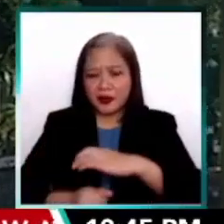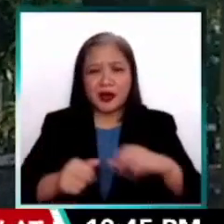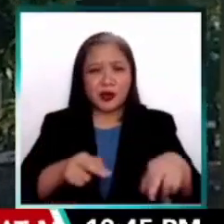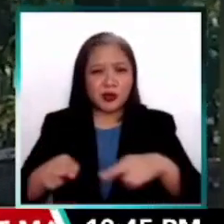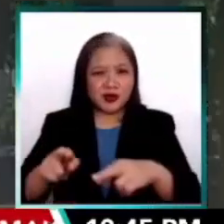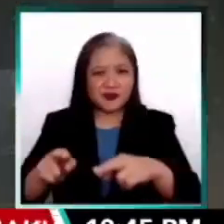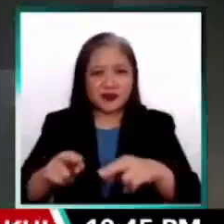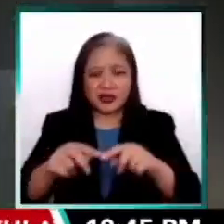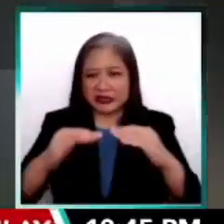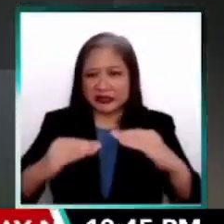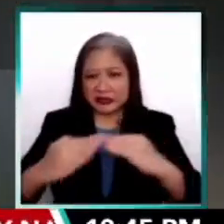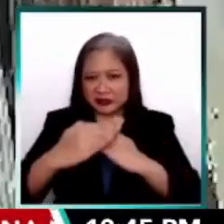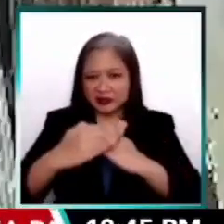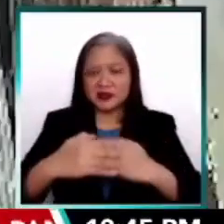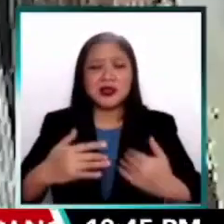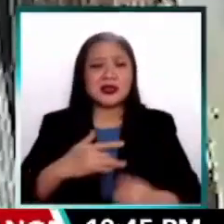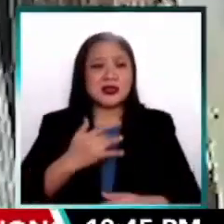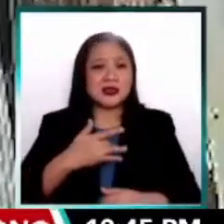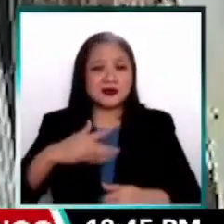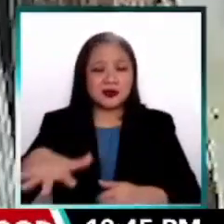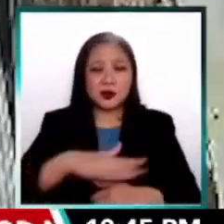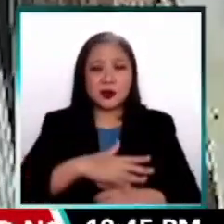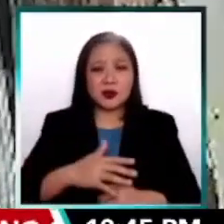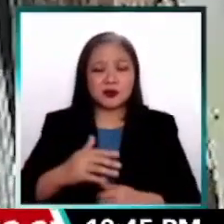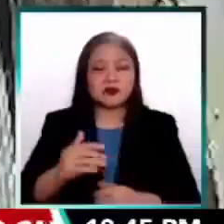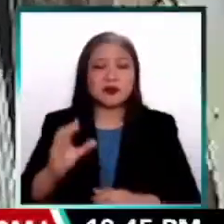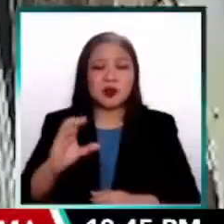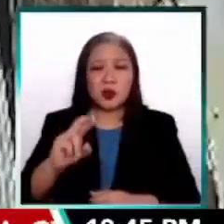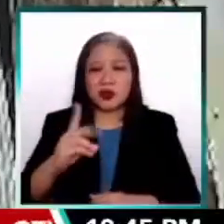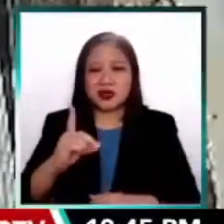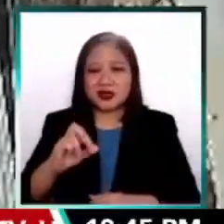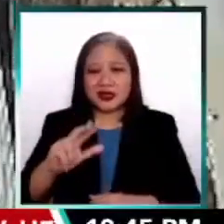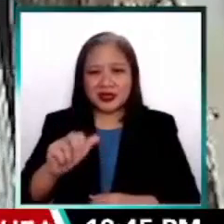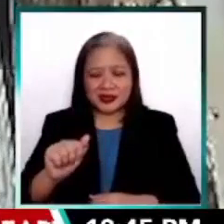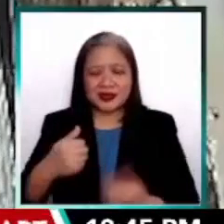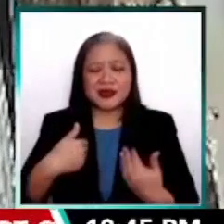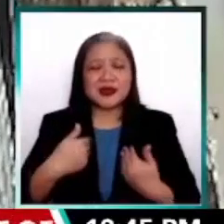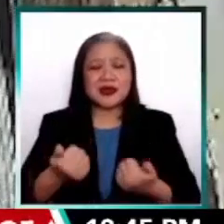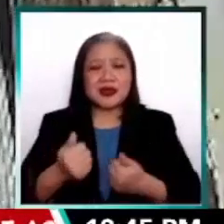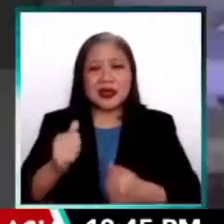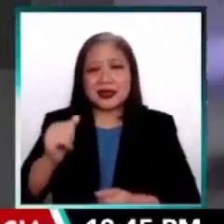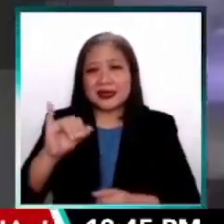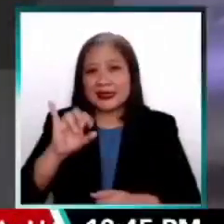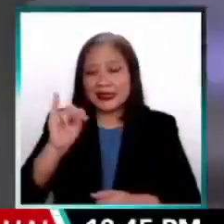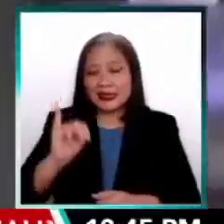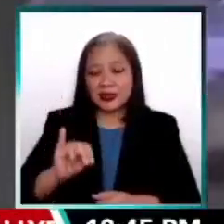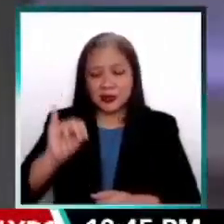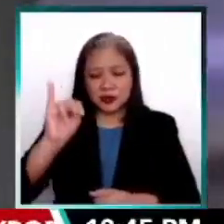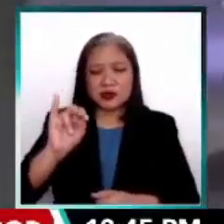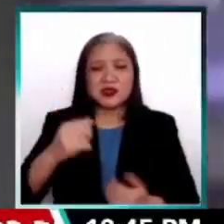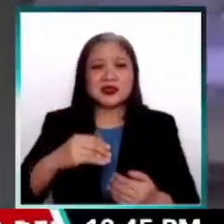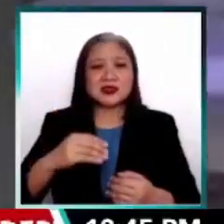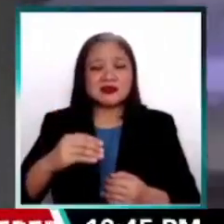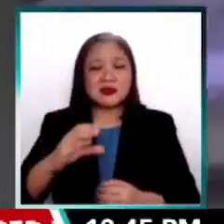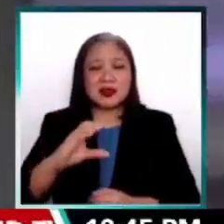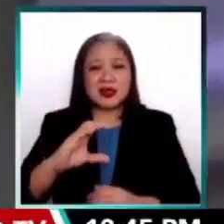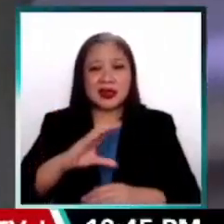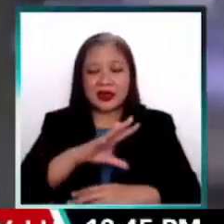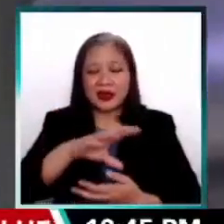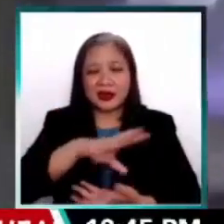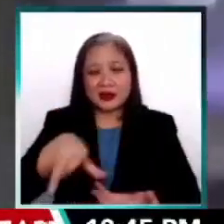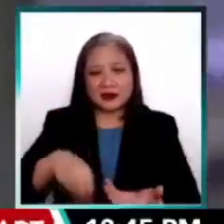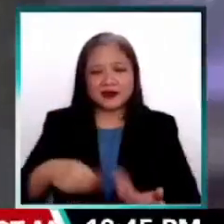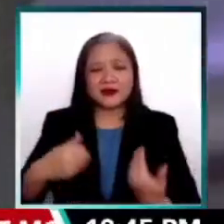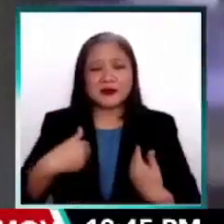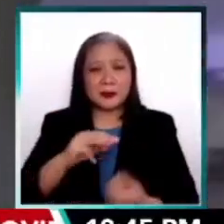sa malaking bahagi ng Cordillera Administrative Region, Ilocos Region, Cagayan Valley, Central Luzon, Metro Manila